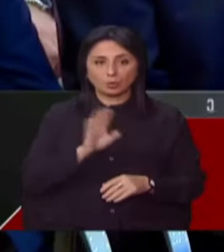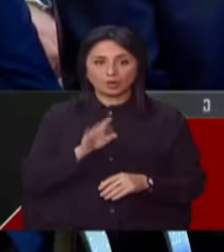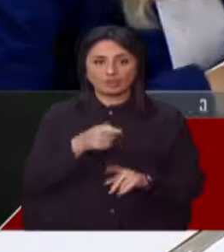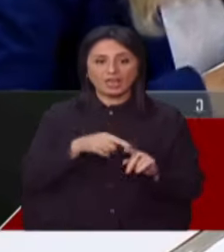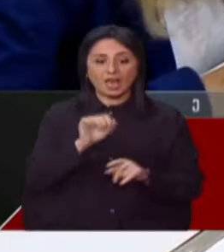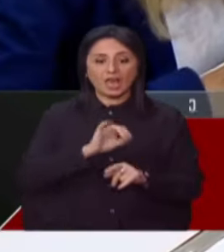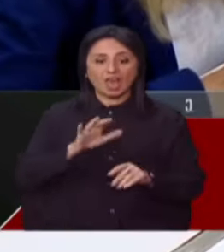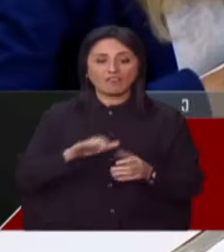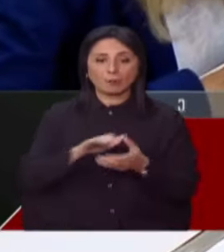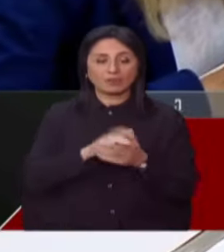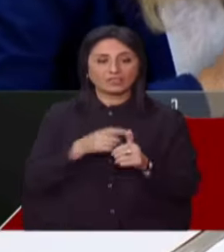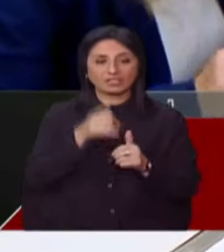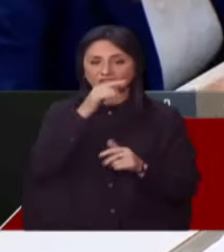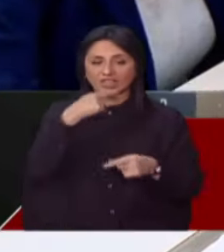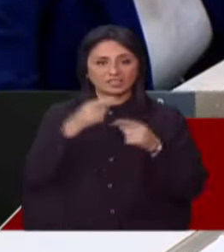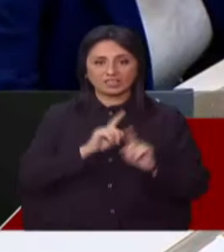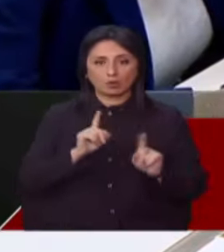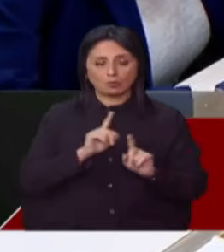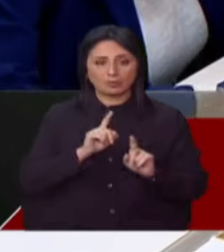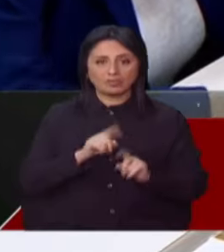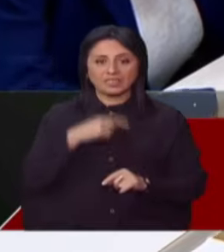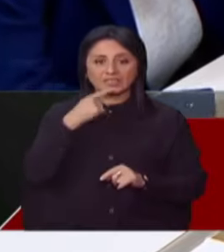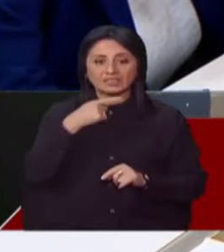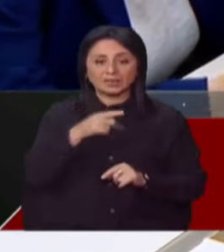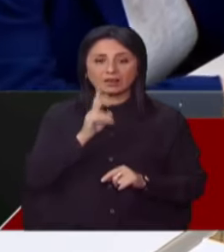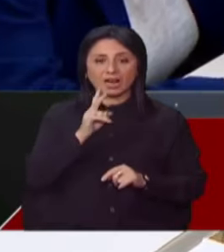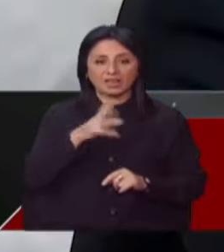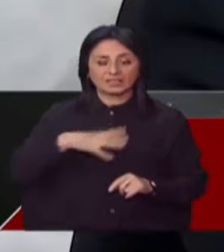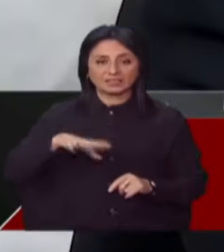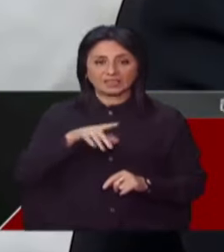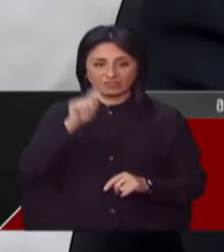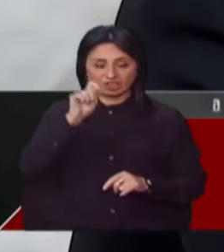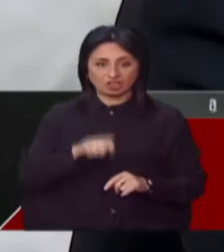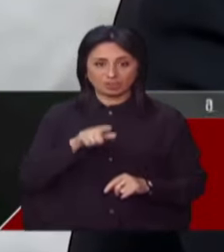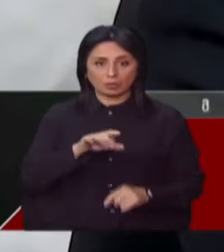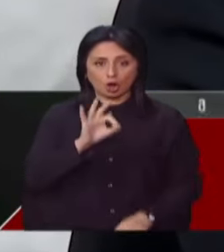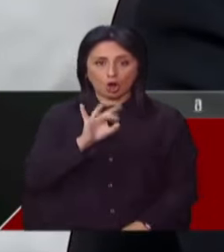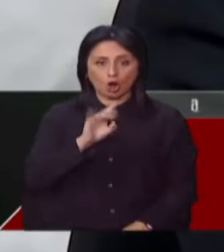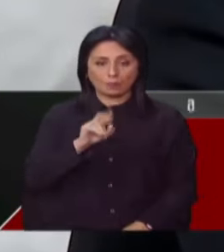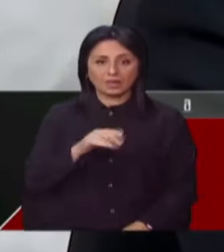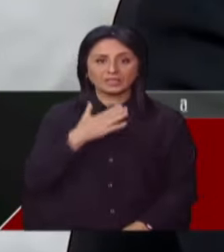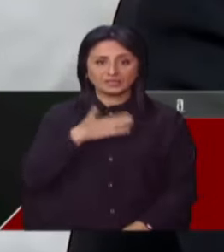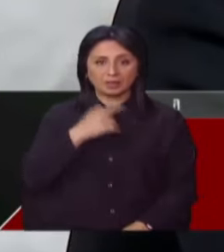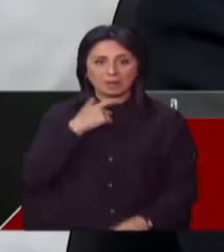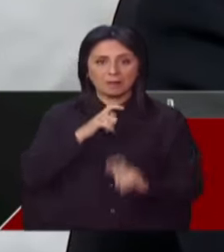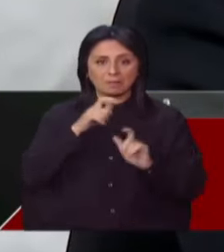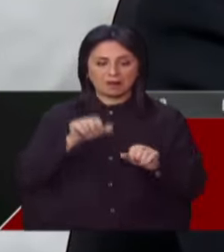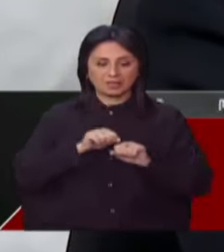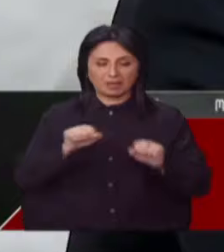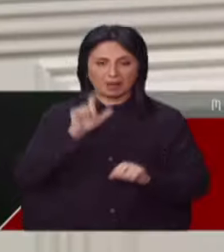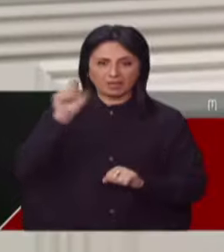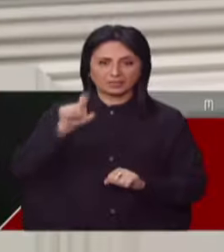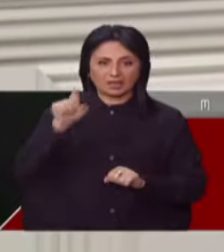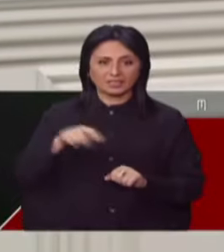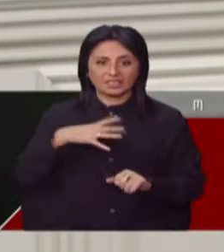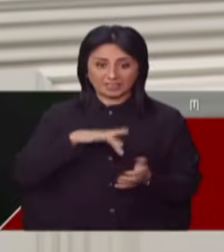ის ევროპული ერთობის სახელით ვერ ისაუბრებდა. სათქმელში კი კანდიდატ საქართველოში ჩამოსული ვიქტორ ორბანი საკმაოდ ხმამაღალი და თამამი გამოდგა.